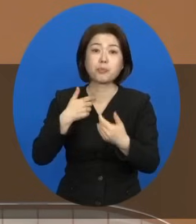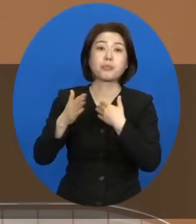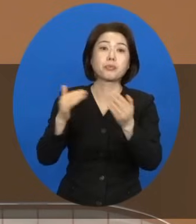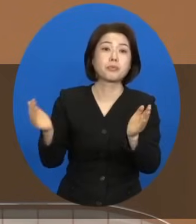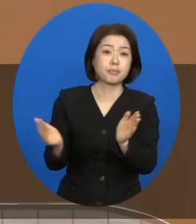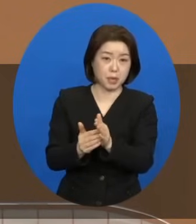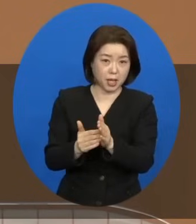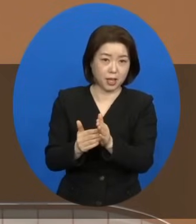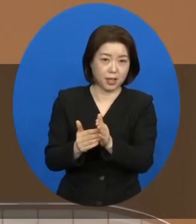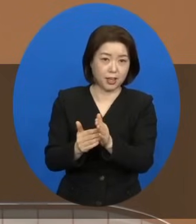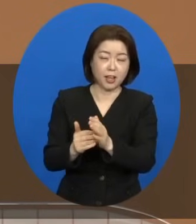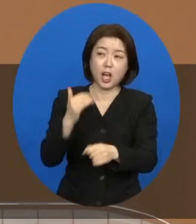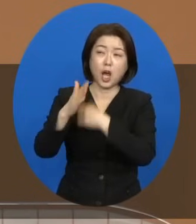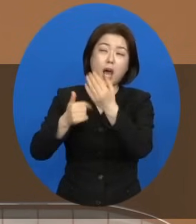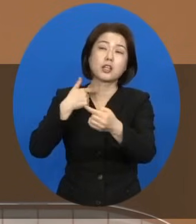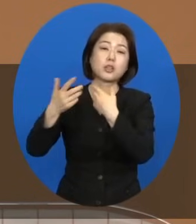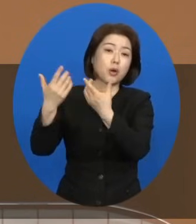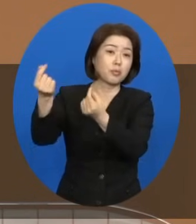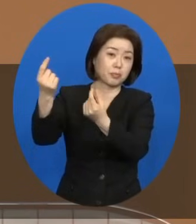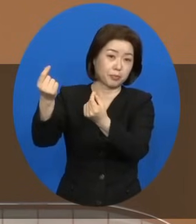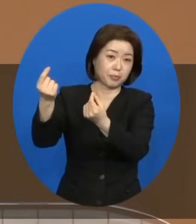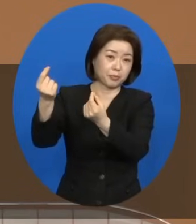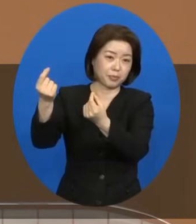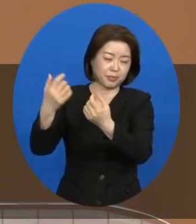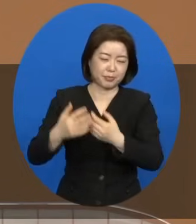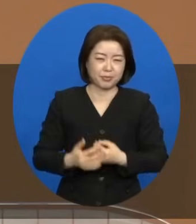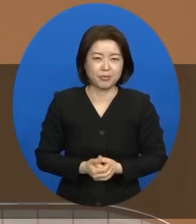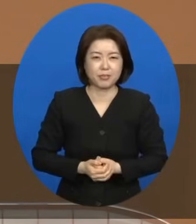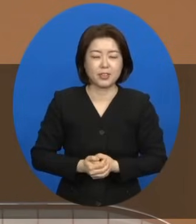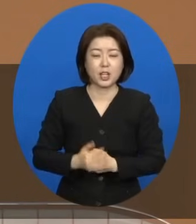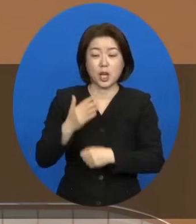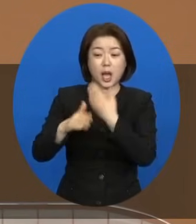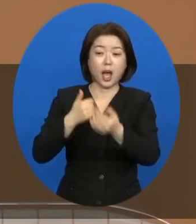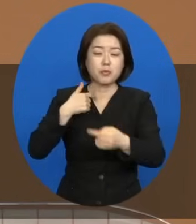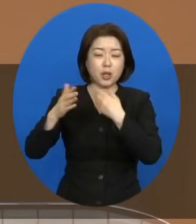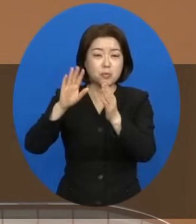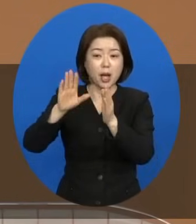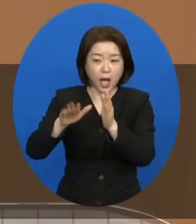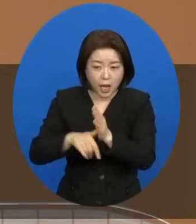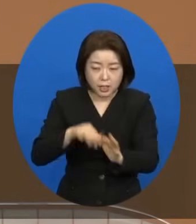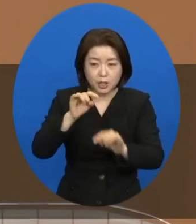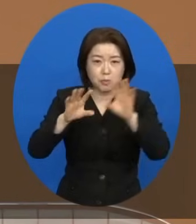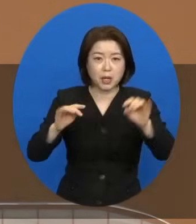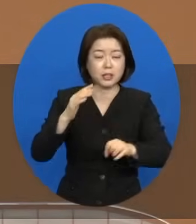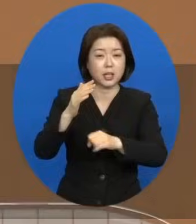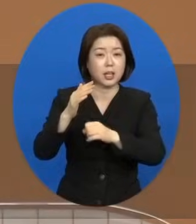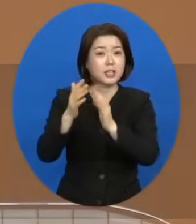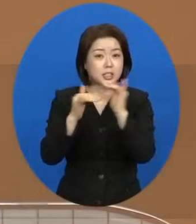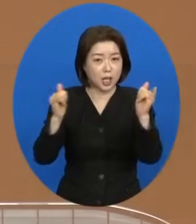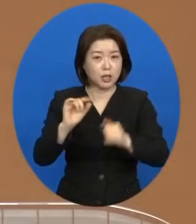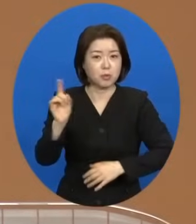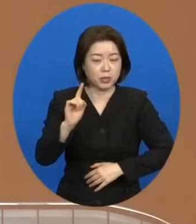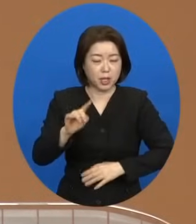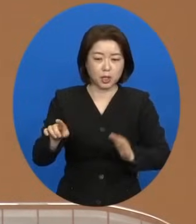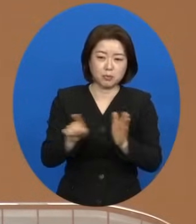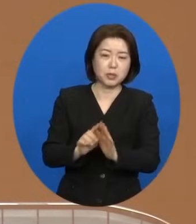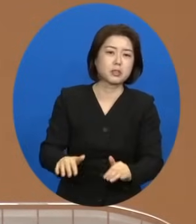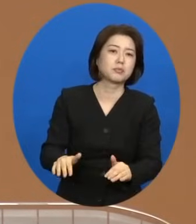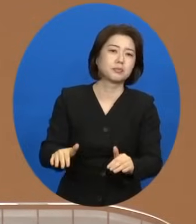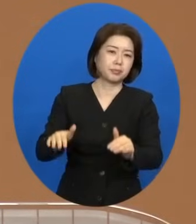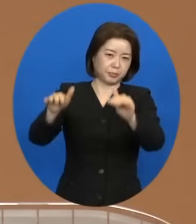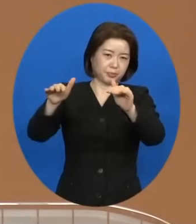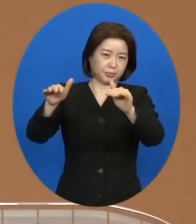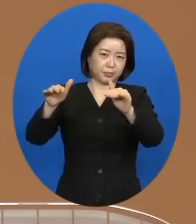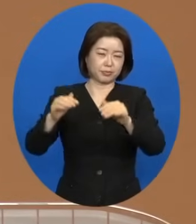맛보았다 하나님을 경험했다는 거예요 하나님을 경험할 때마다 사람은 어떻게요 성장하고 성숙하게 되어